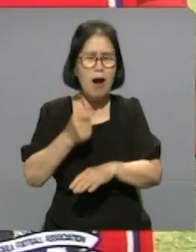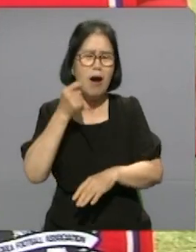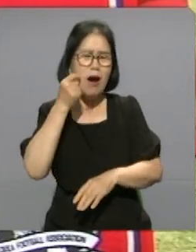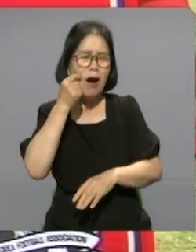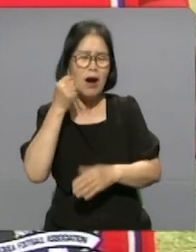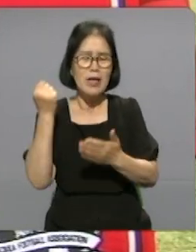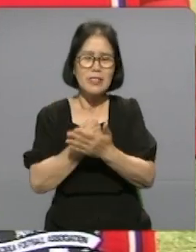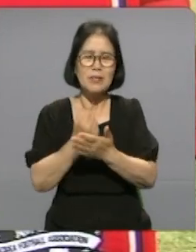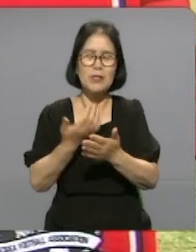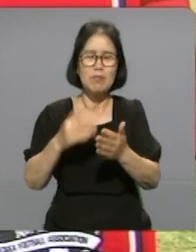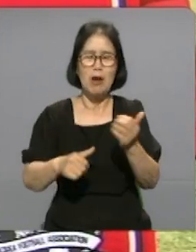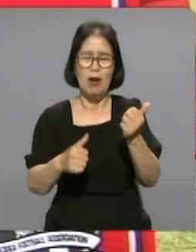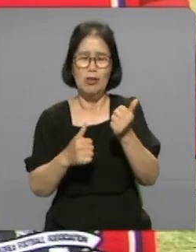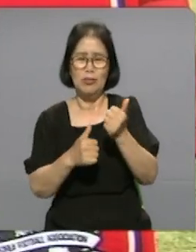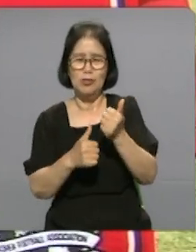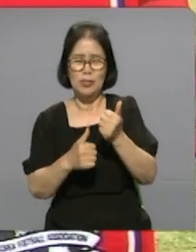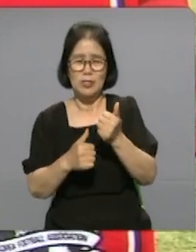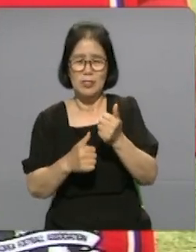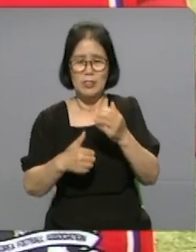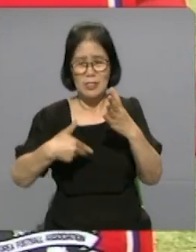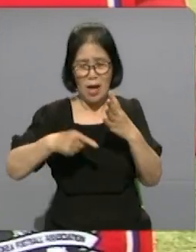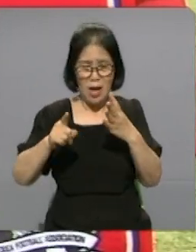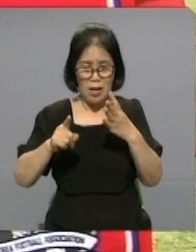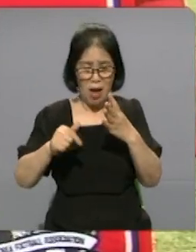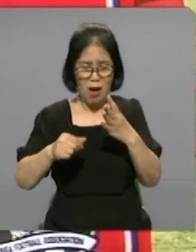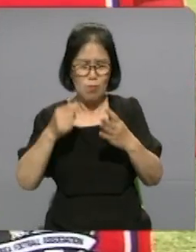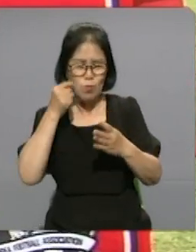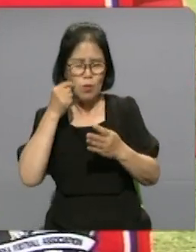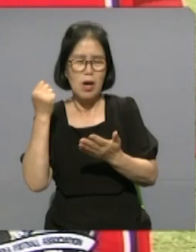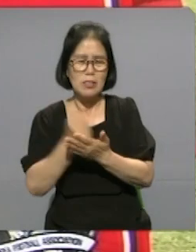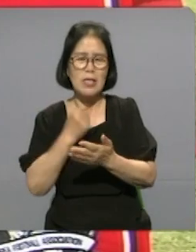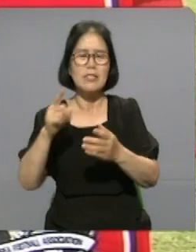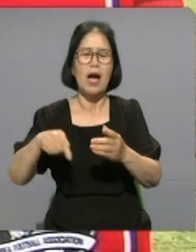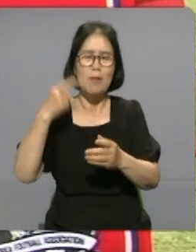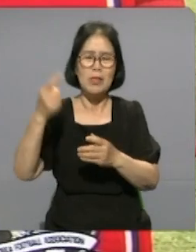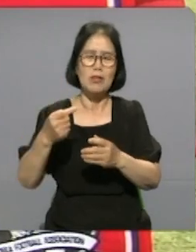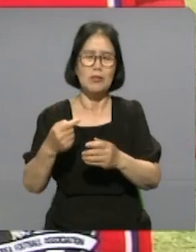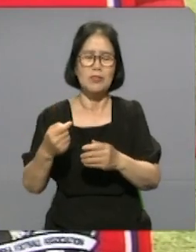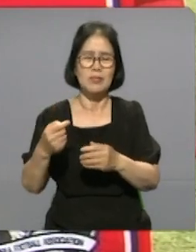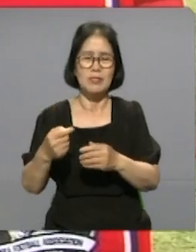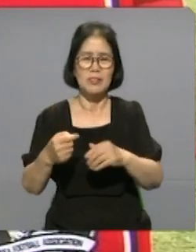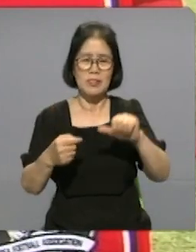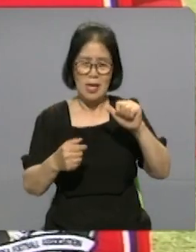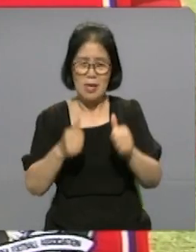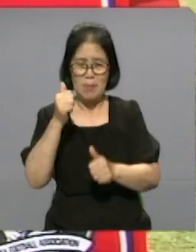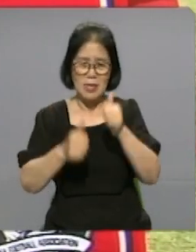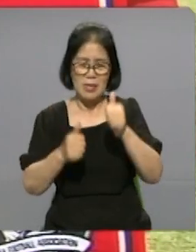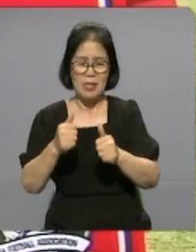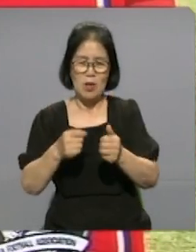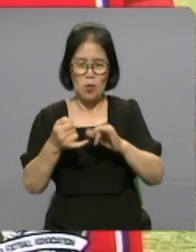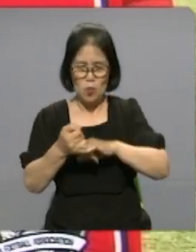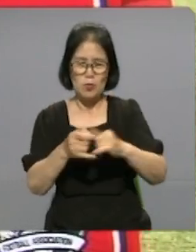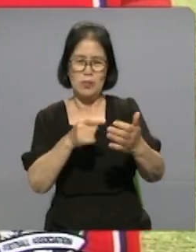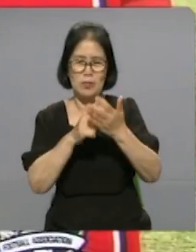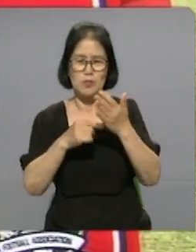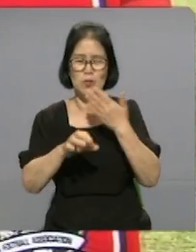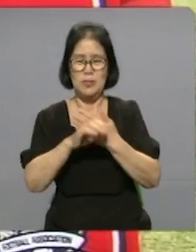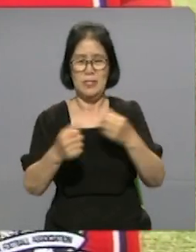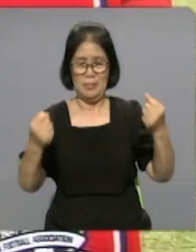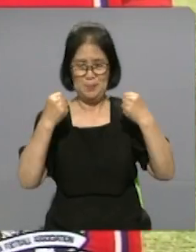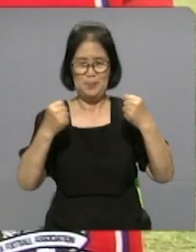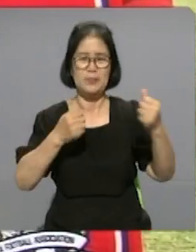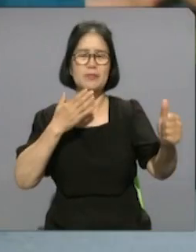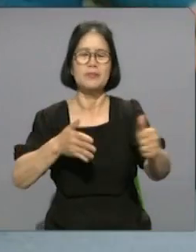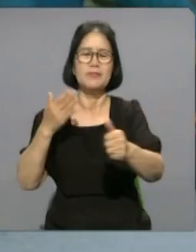아쉽지만 준결승간 것도 엄청 큰 업적이고 다음에 또 와서 차후에 이제 A매치에 나왔으면 꼭 좋겠습니다.